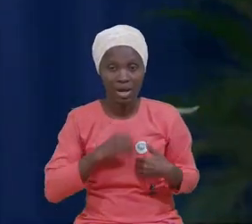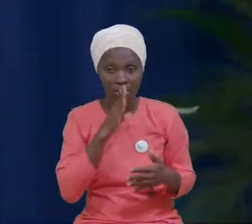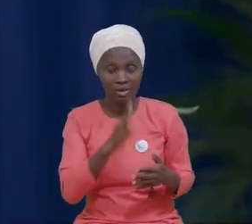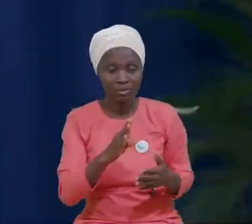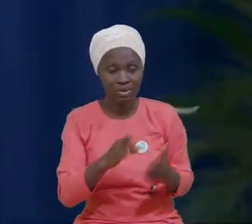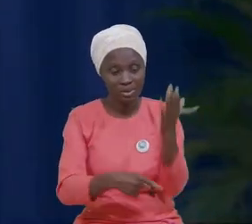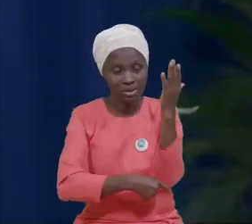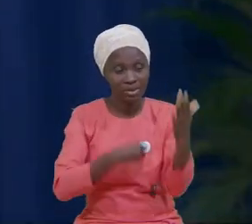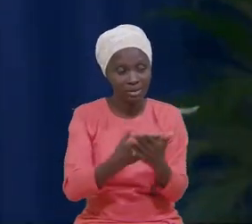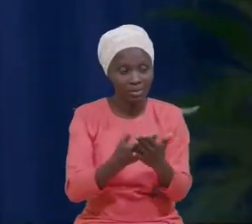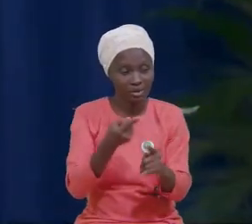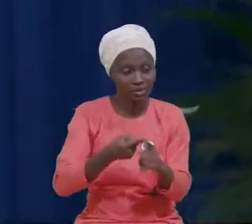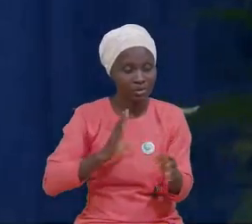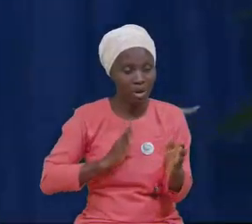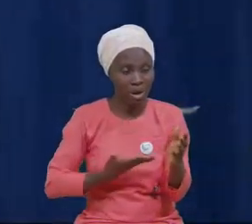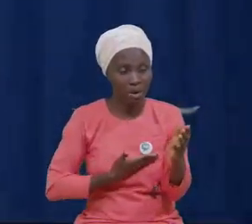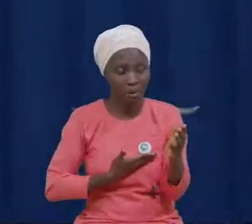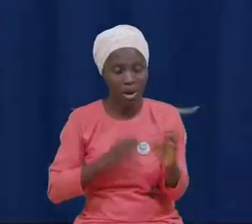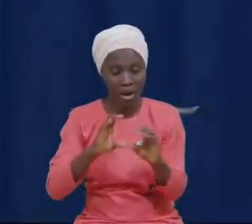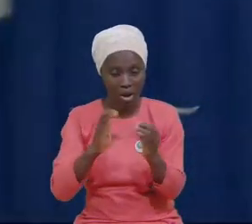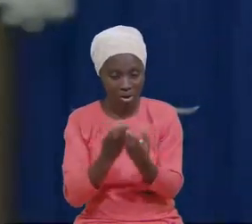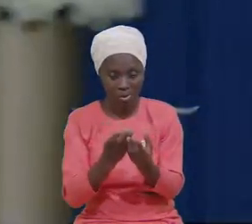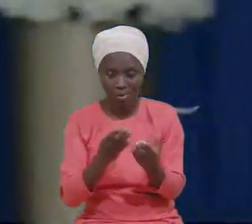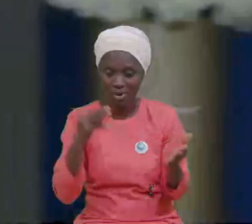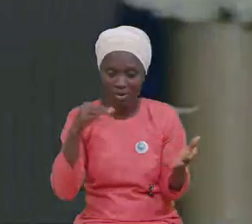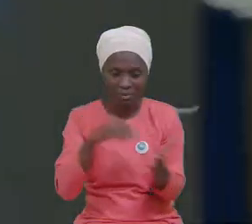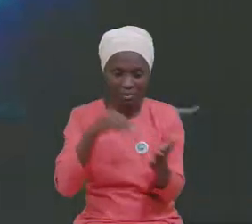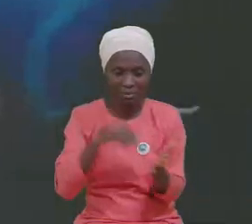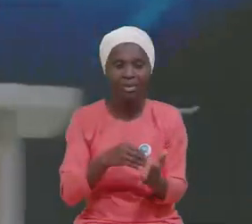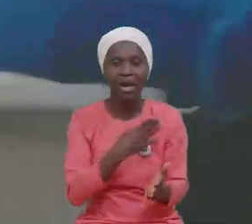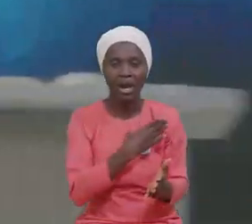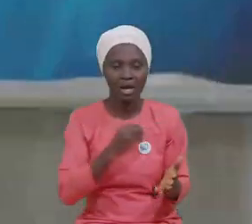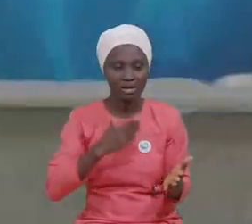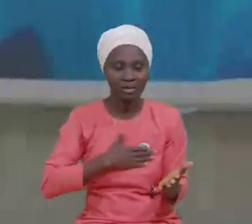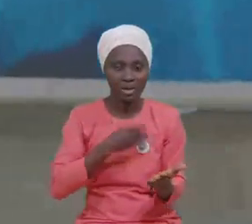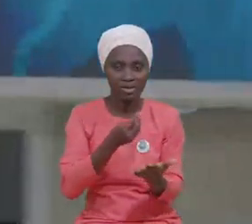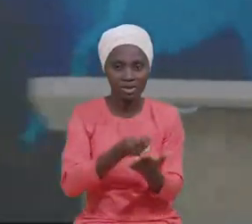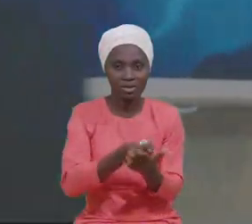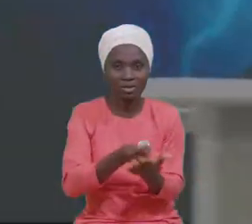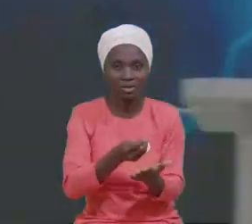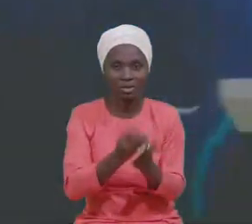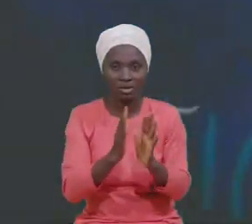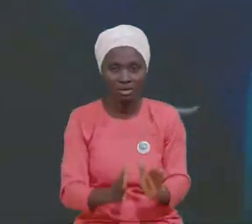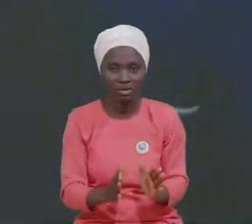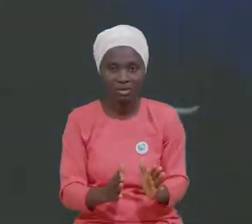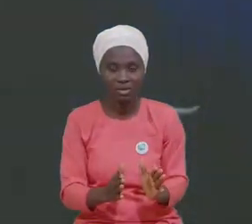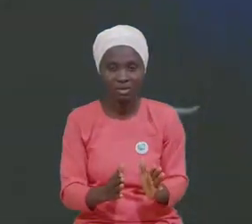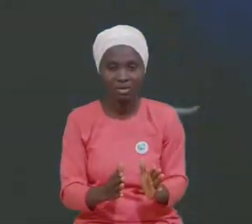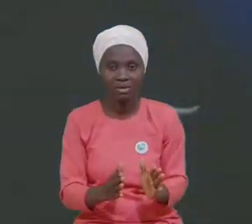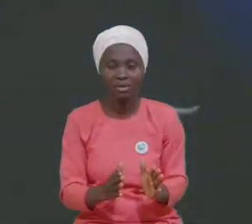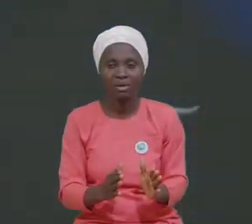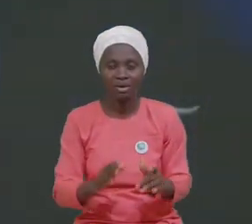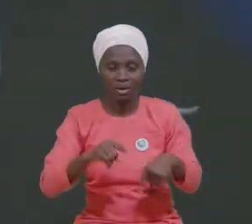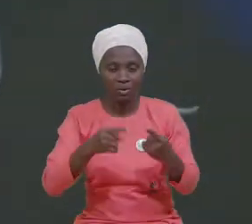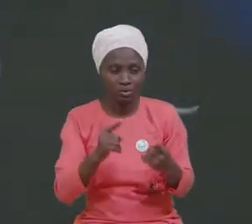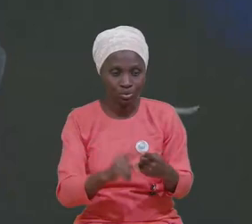volait de l'argent de ma société, des millions. Et mon trésorier est allé à la vie profonde,